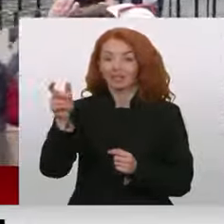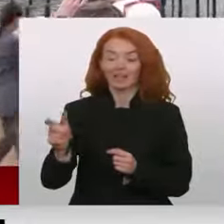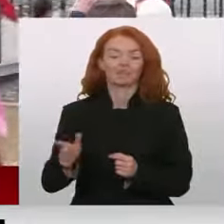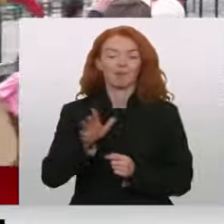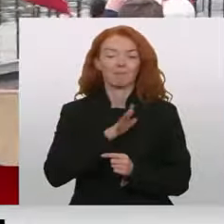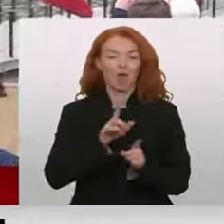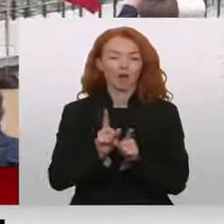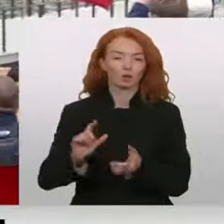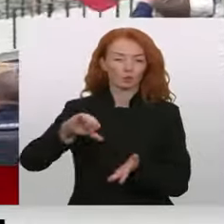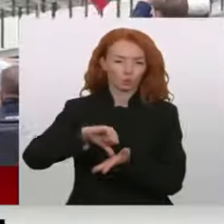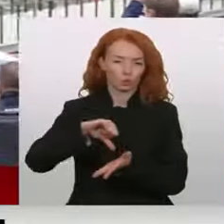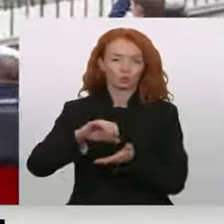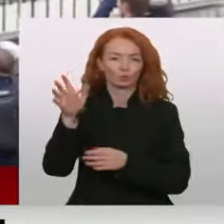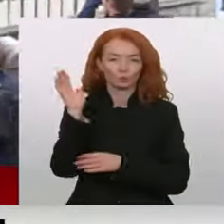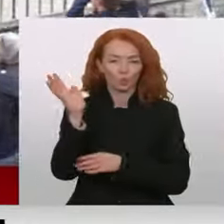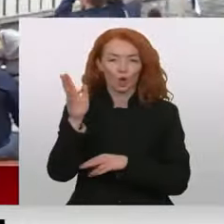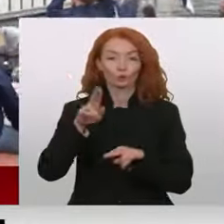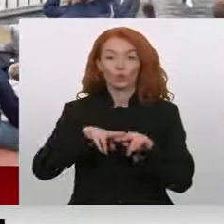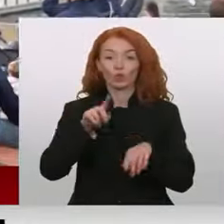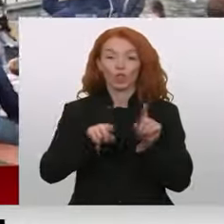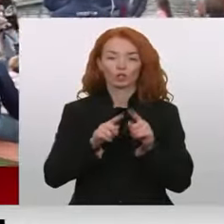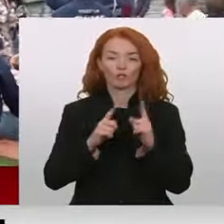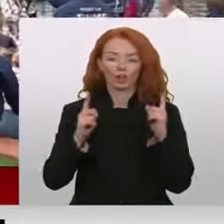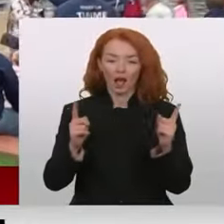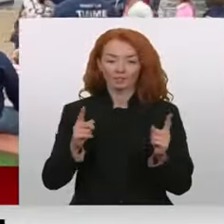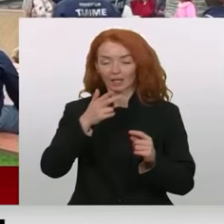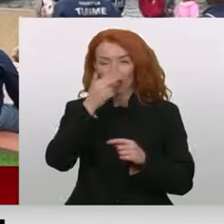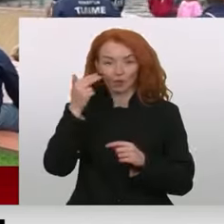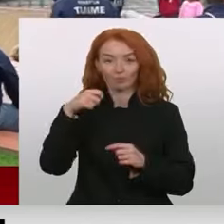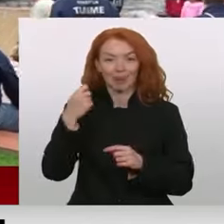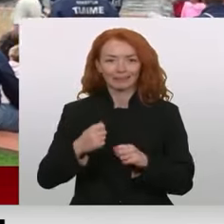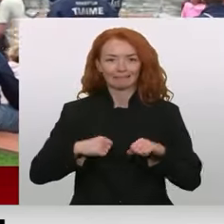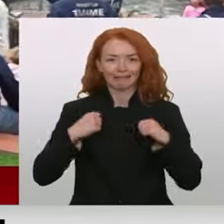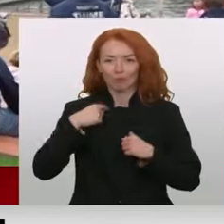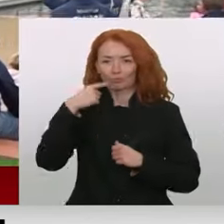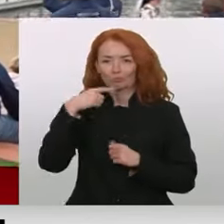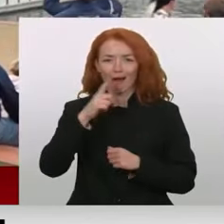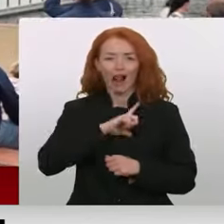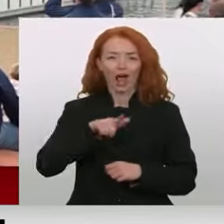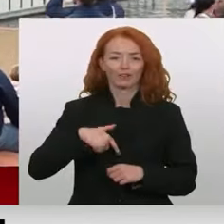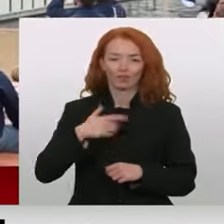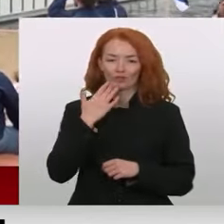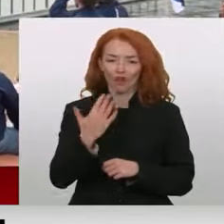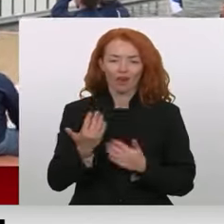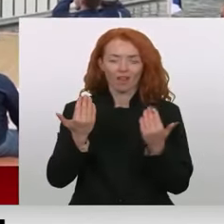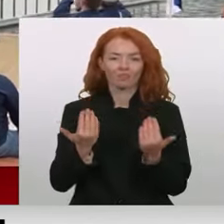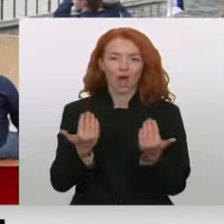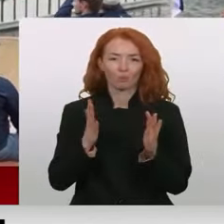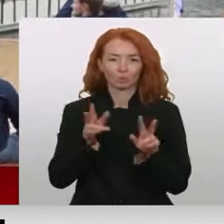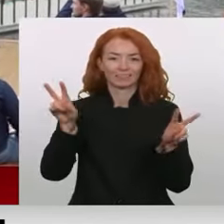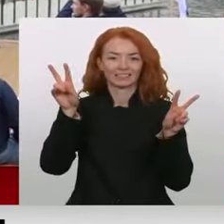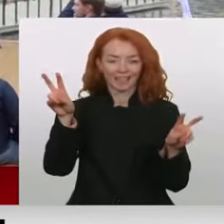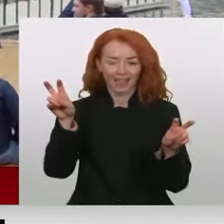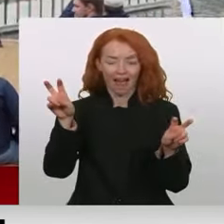arī uzrunas un pāris frāzes Lietuvas prezidents mēģināja pateikt arī latviski. Tāpēc tagad būs citāts ar Lietuvas prezidents sacīto